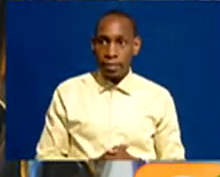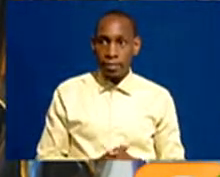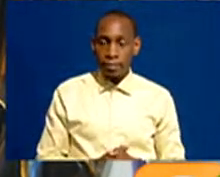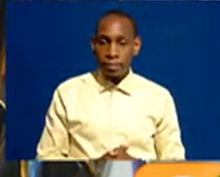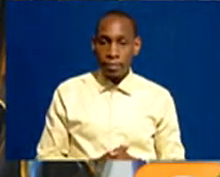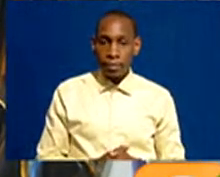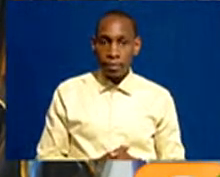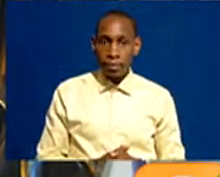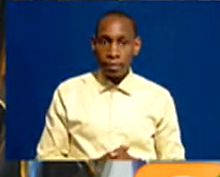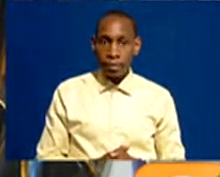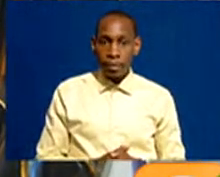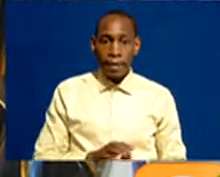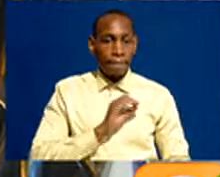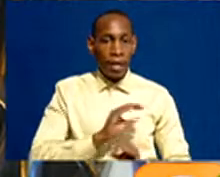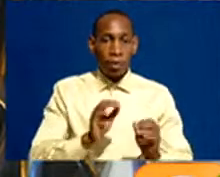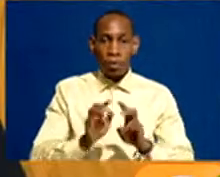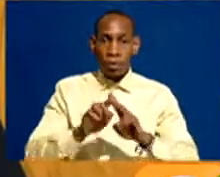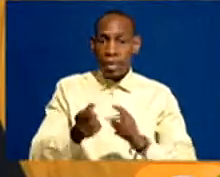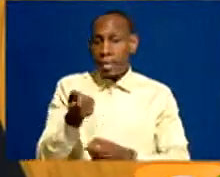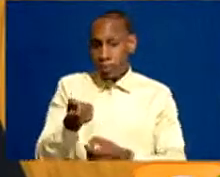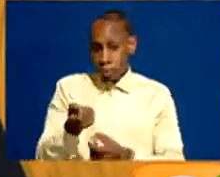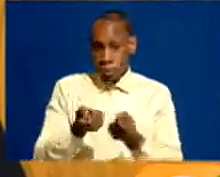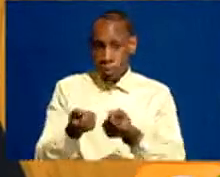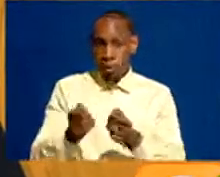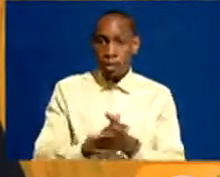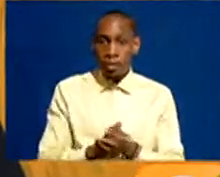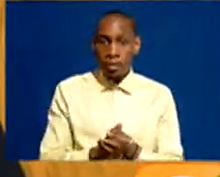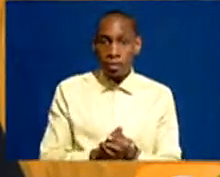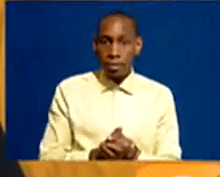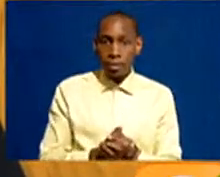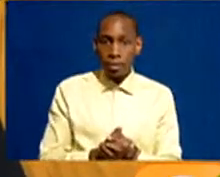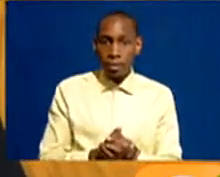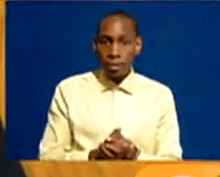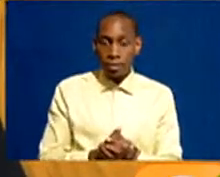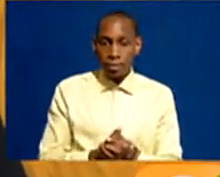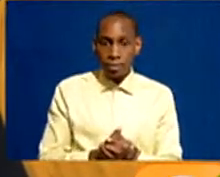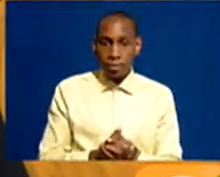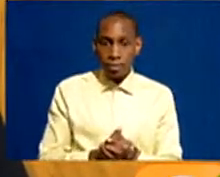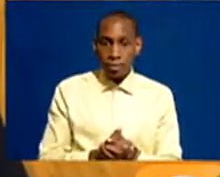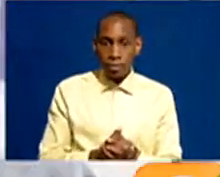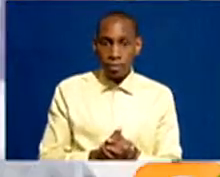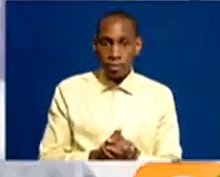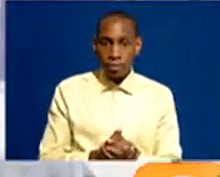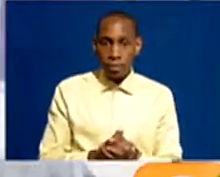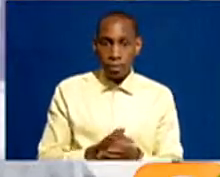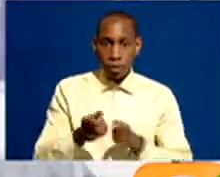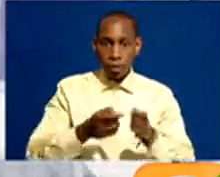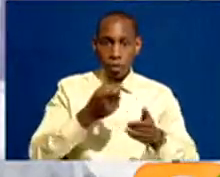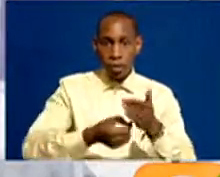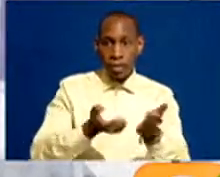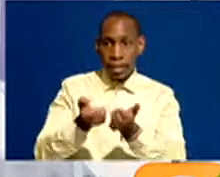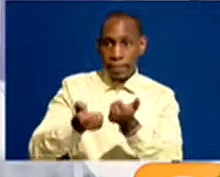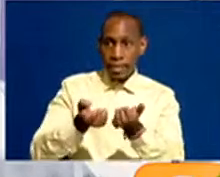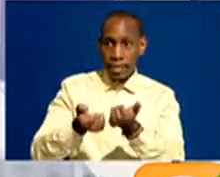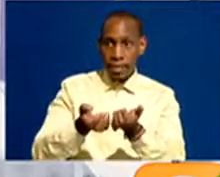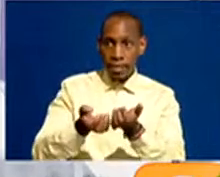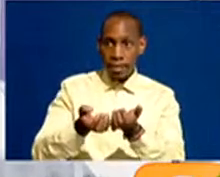kuanzia. Anzia hiyo jambo kidogo unataka kuanzia. Bora uminimize mambo mingi ya expenses ya biashara yako